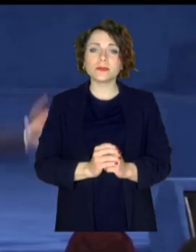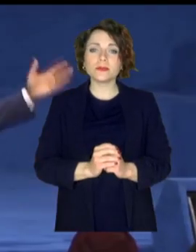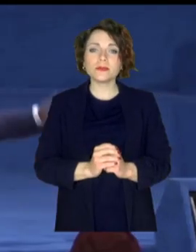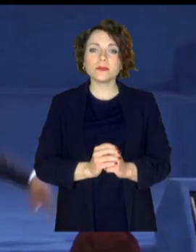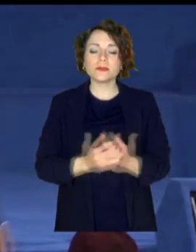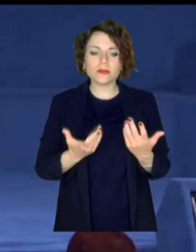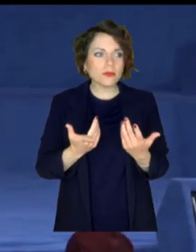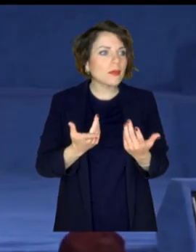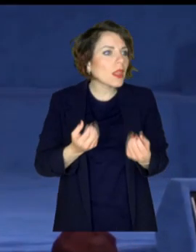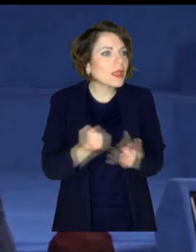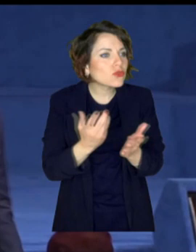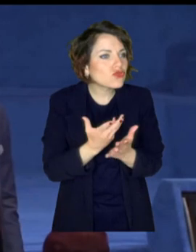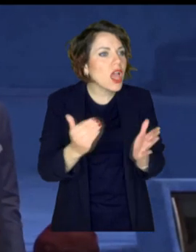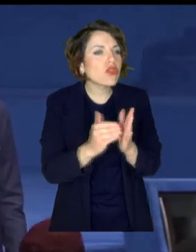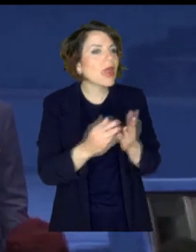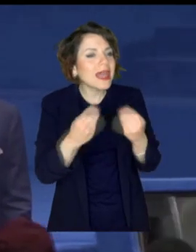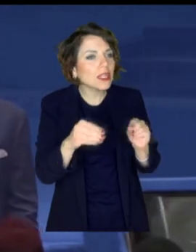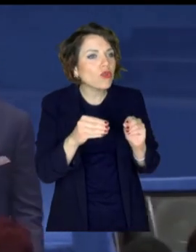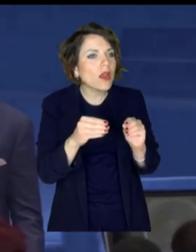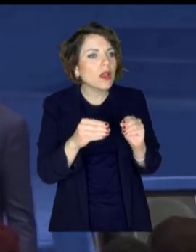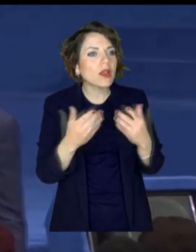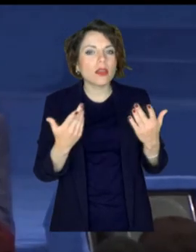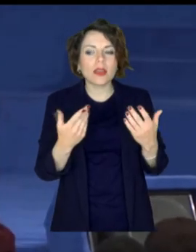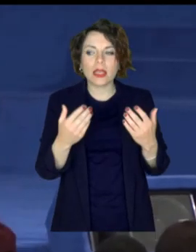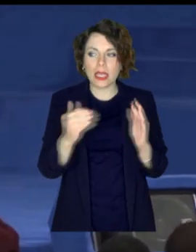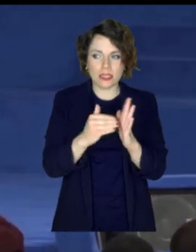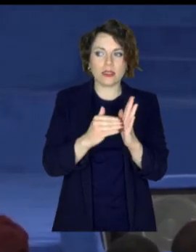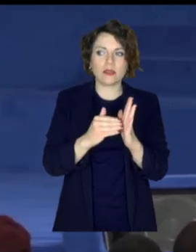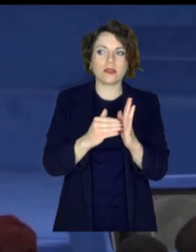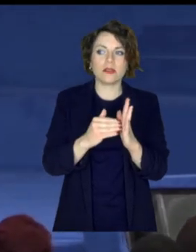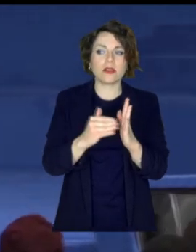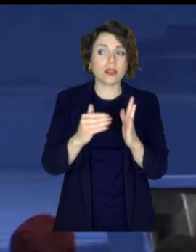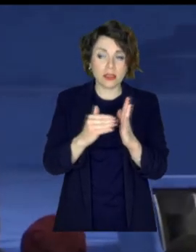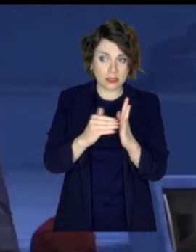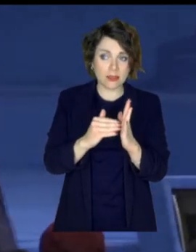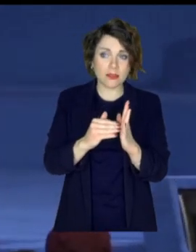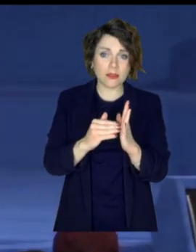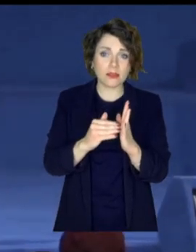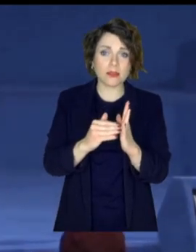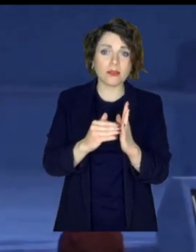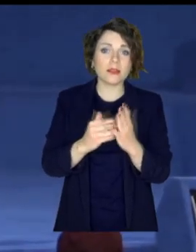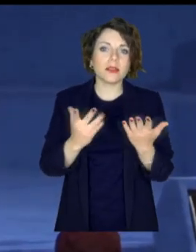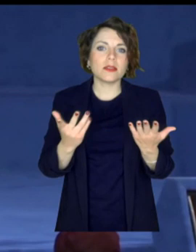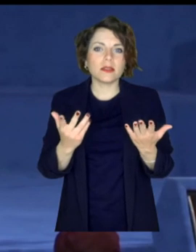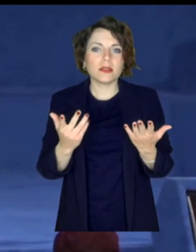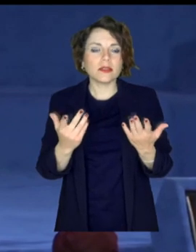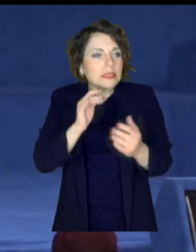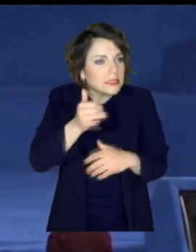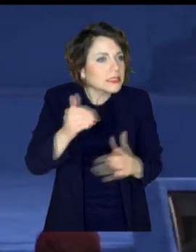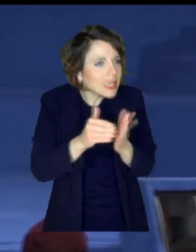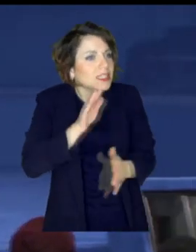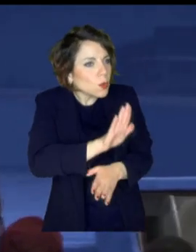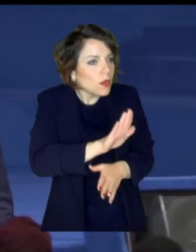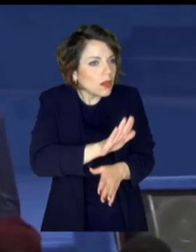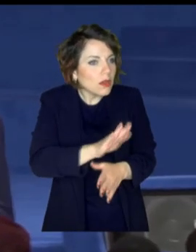Sì, ma che è successo? E la casa? Dice, la casa? La casa? Casa tua, sì.